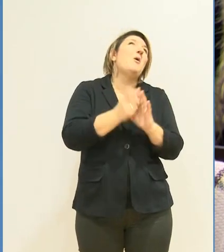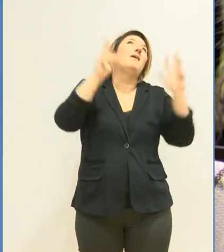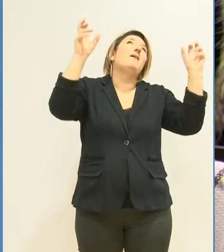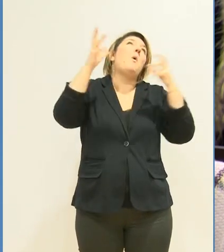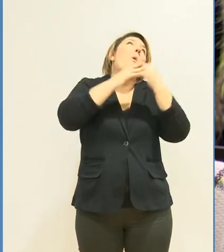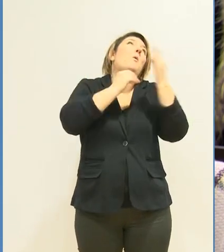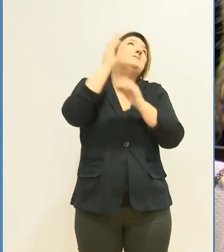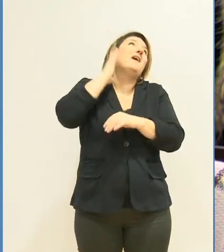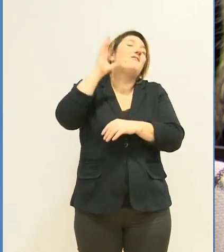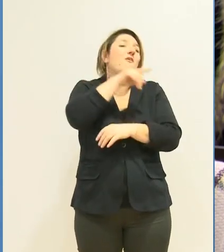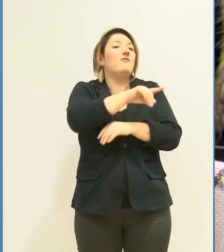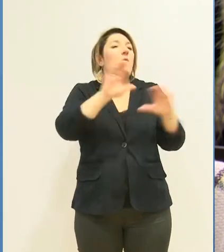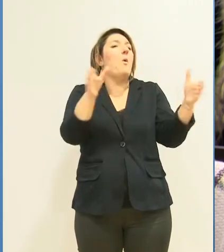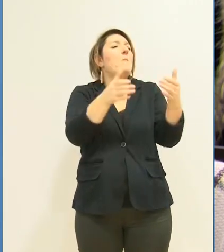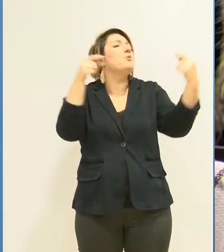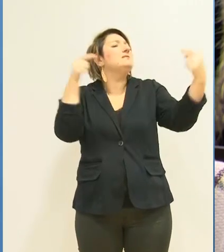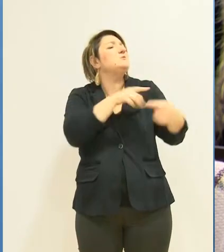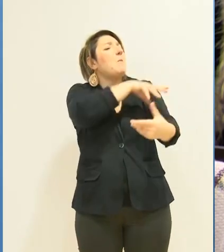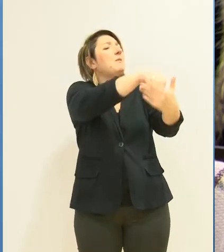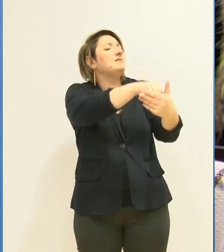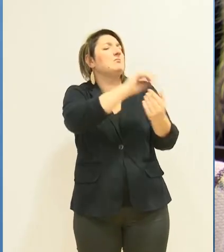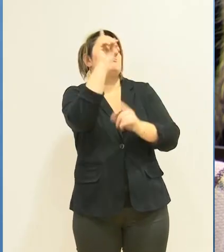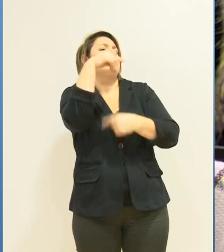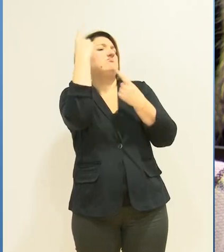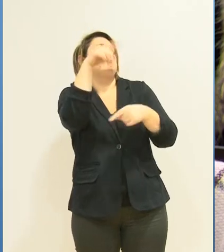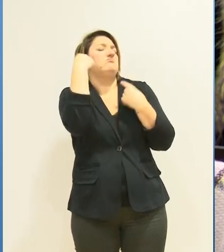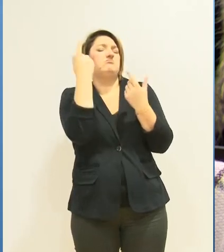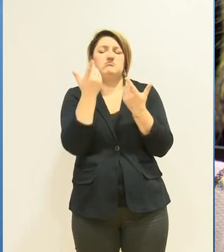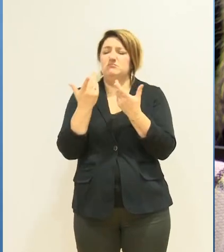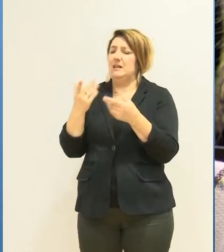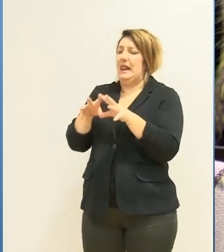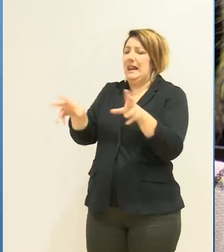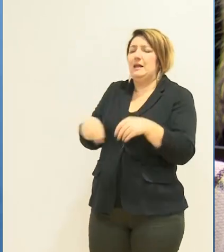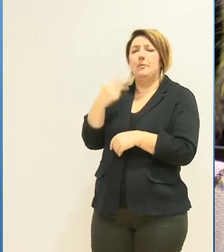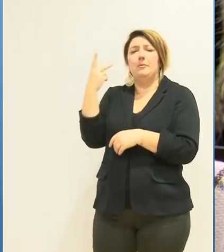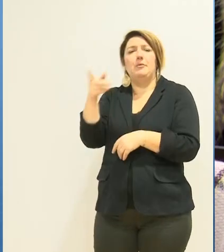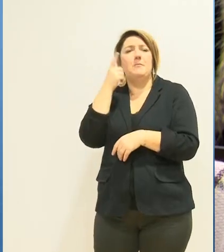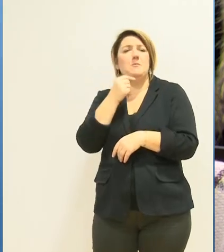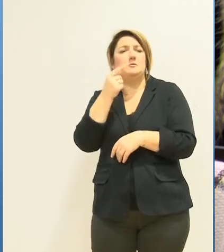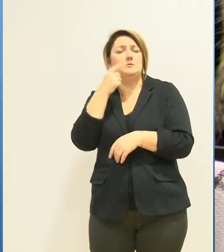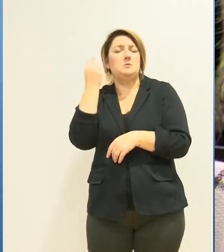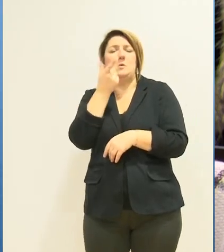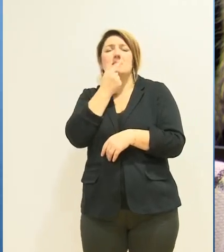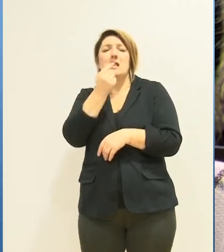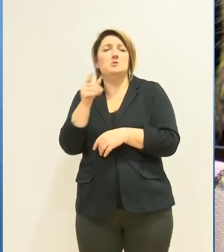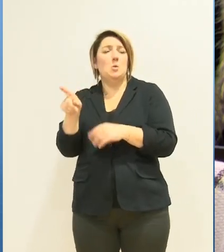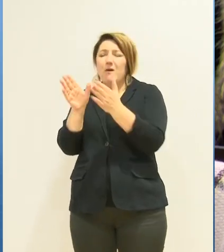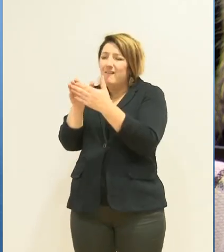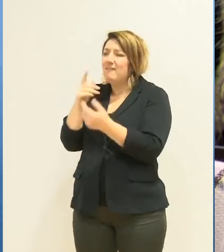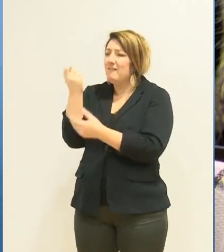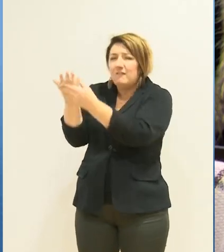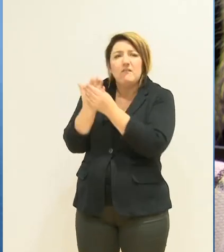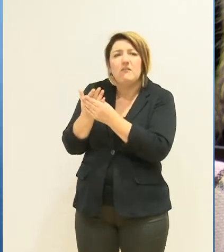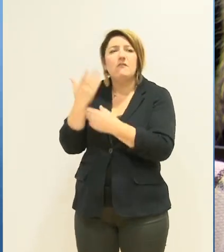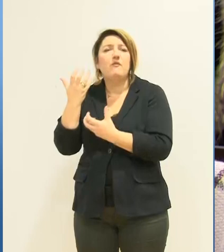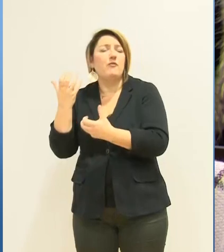avec la ds vous réclamiez régulièrement les documents budgétaires à l'équipe de monsieur destot étant donné la